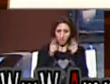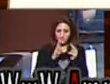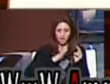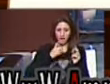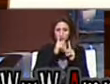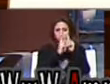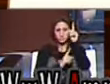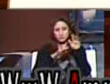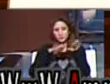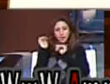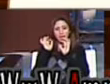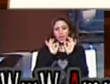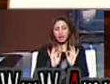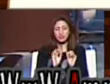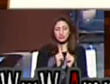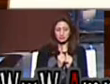الاسباب الداعيه ليه.